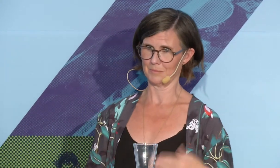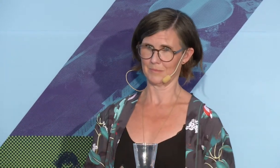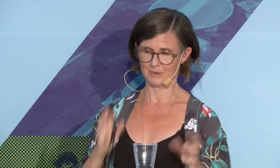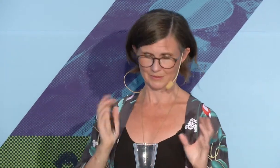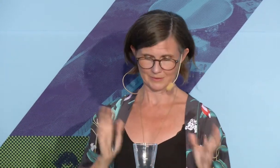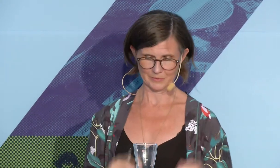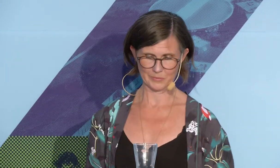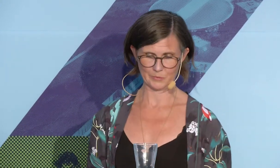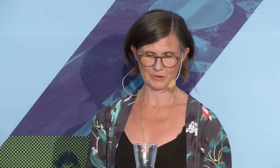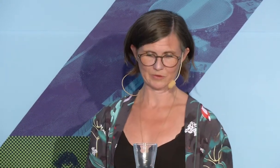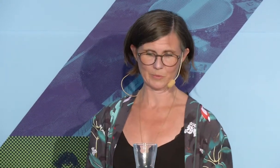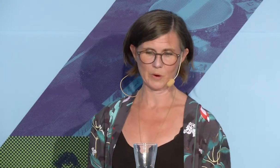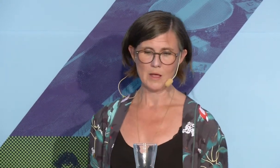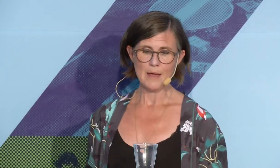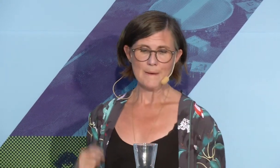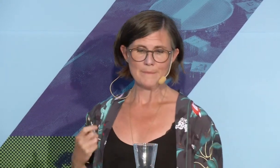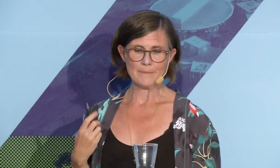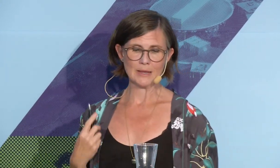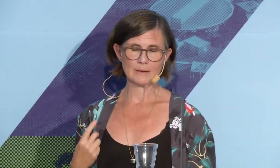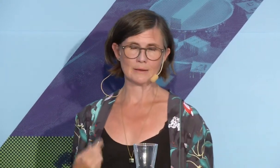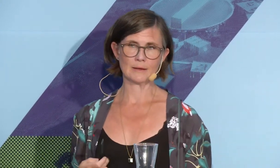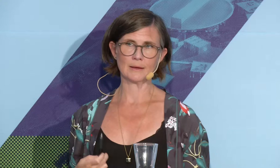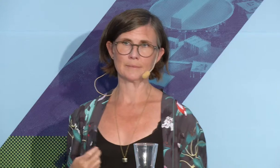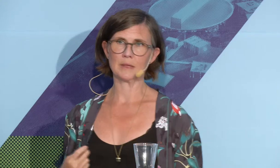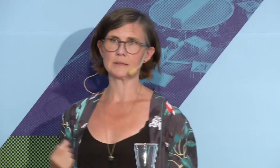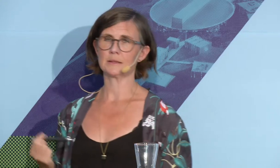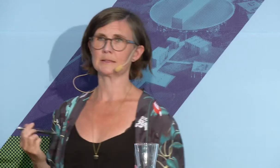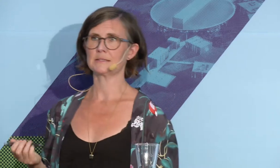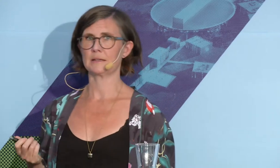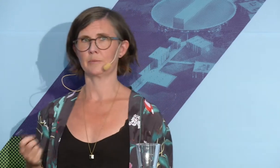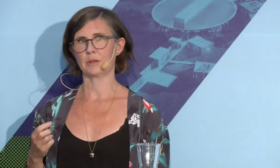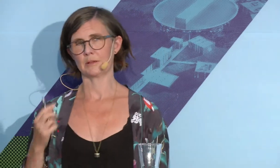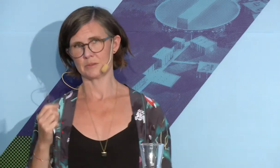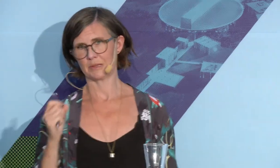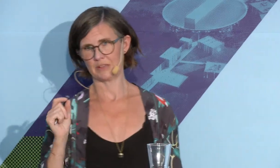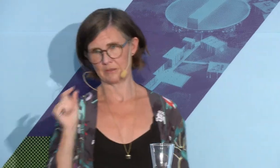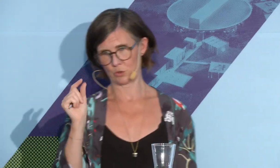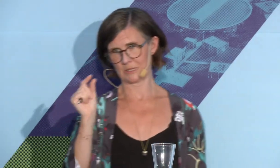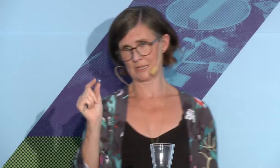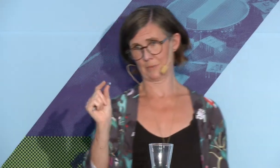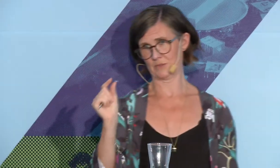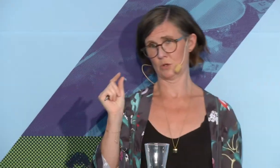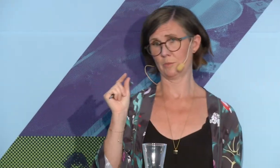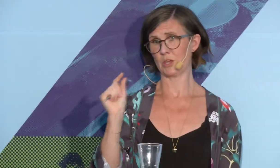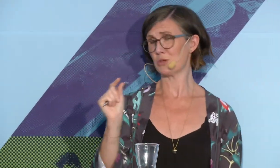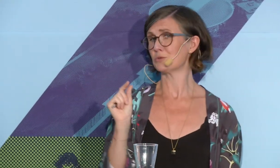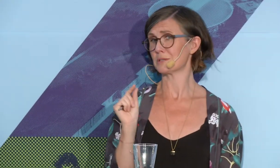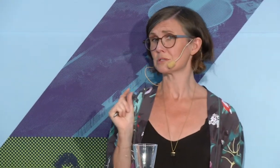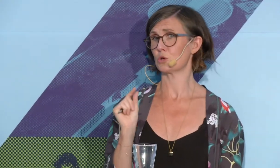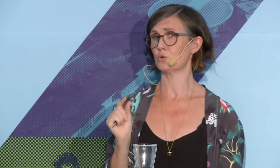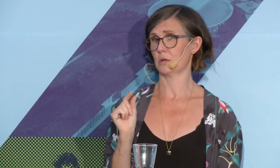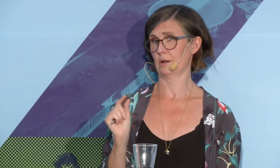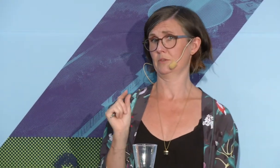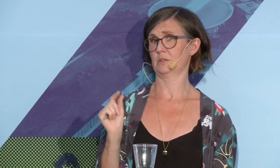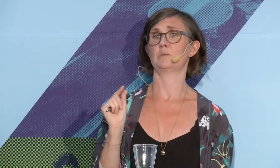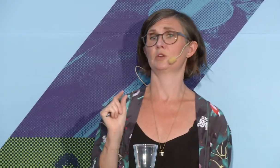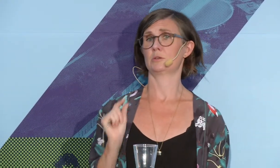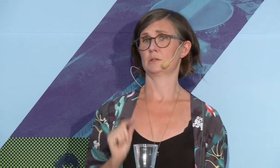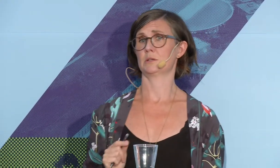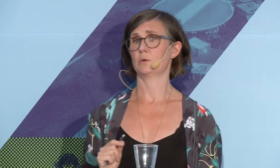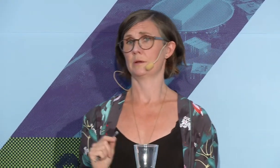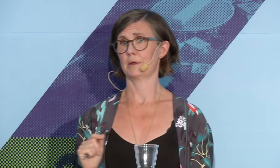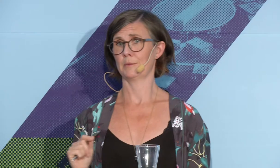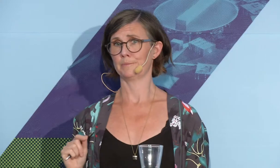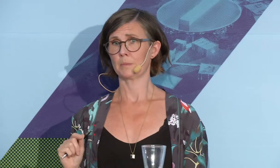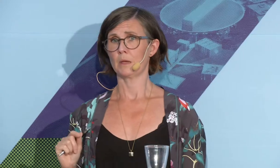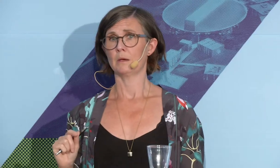dela uppgifter på. Men som ett jättekort exempel, vi skulle bygga ut en skola, eller vi ska bygga